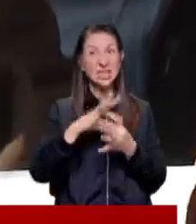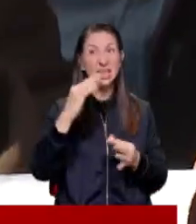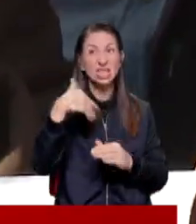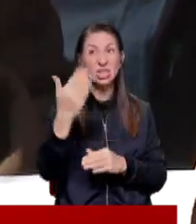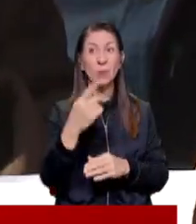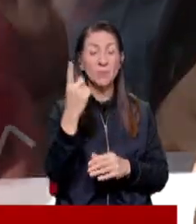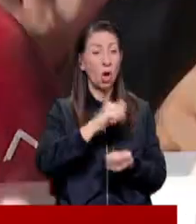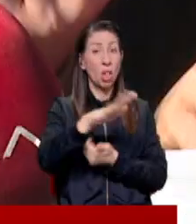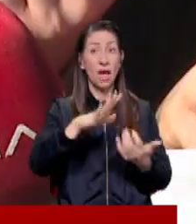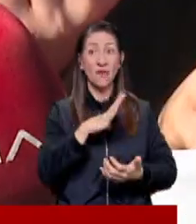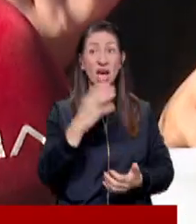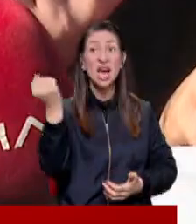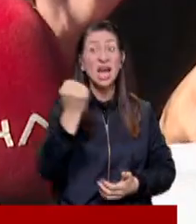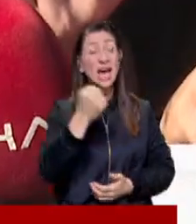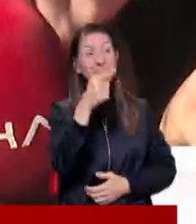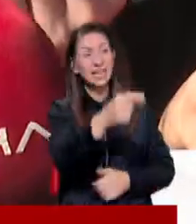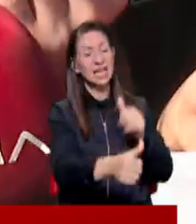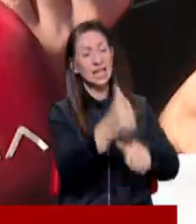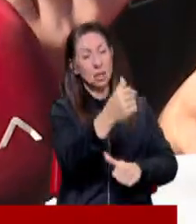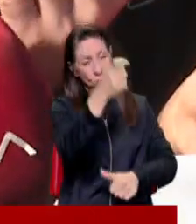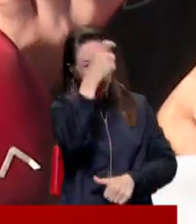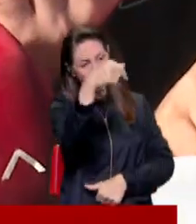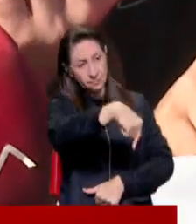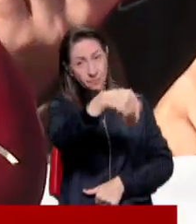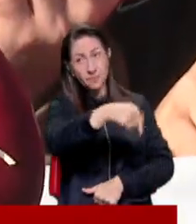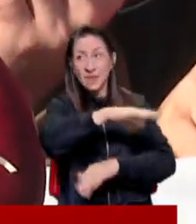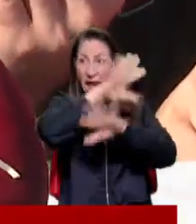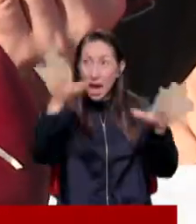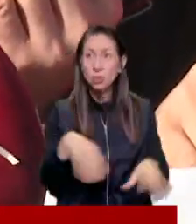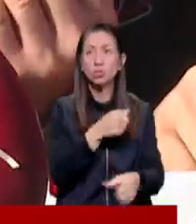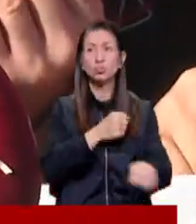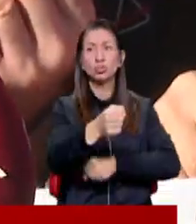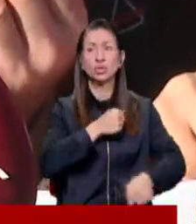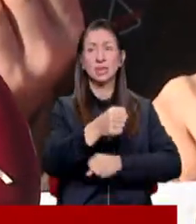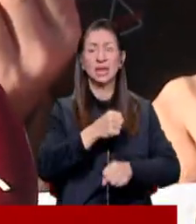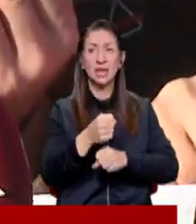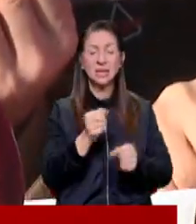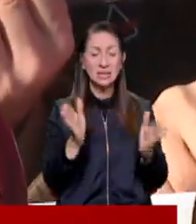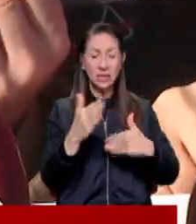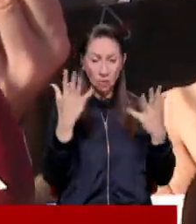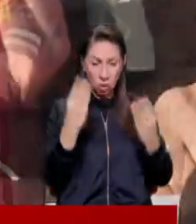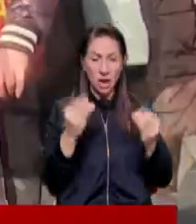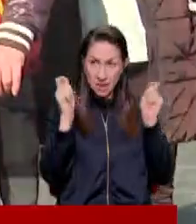bir olay var. Katilinin iade edilmesi için her türlü mücadeleyi